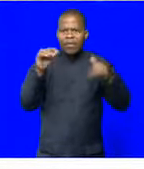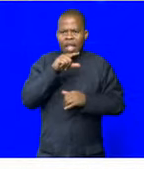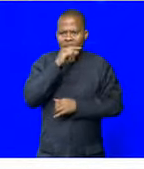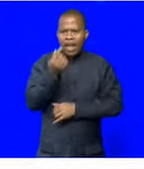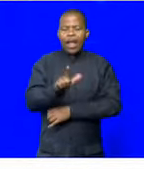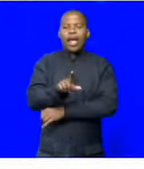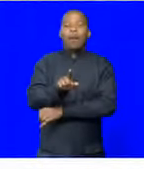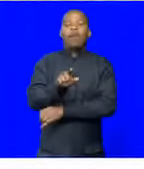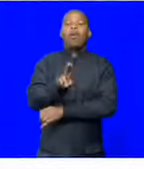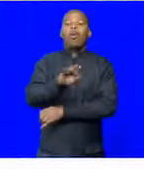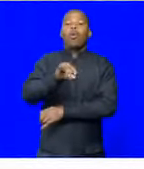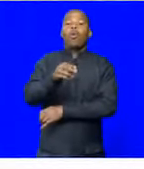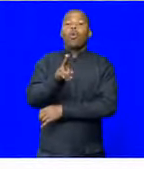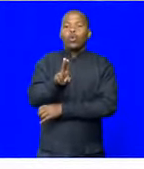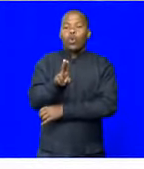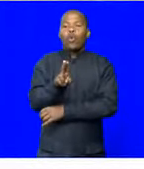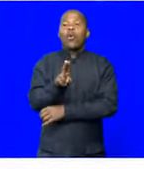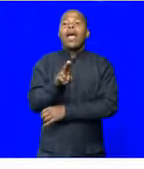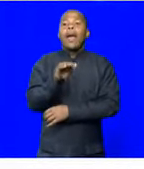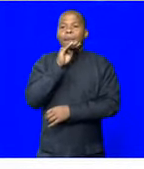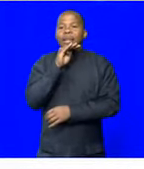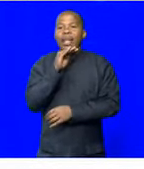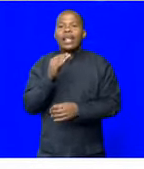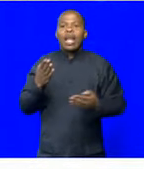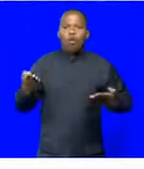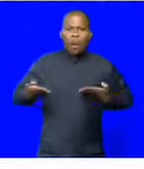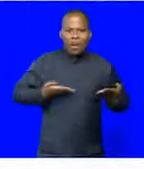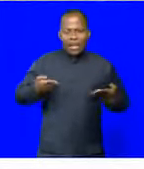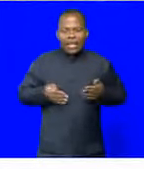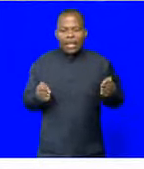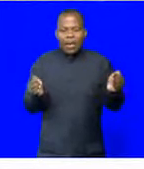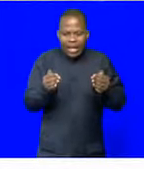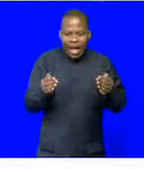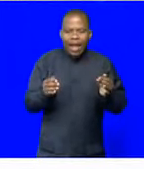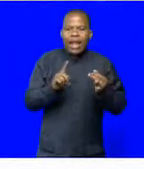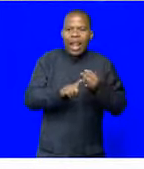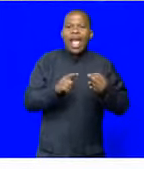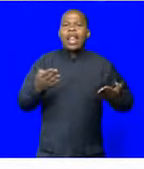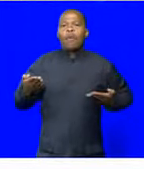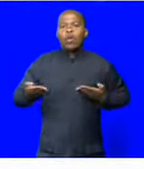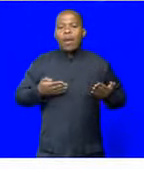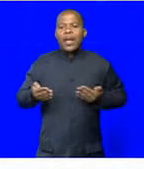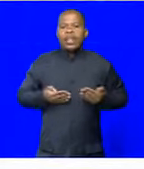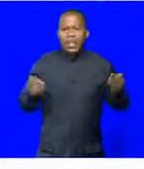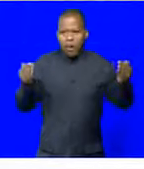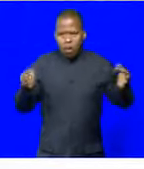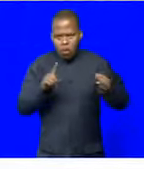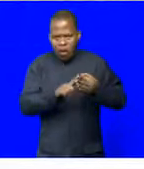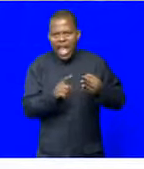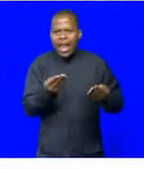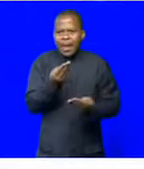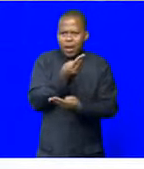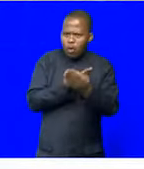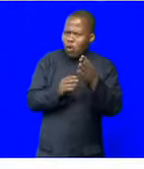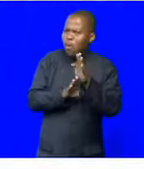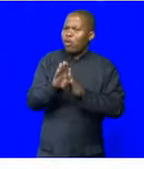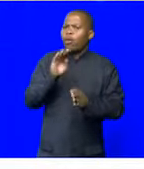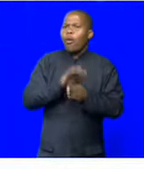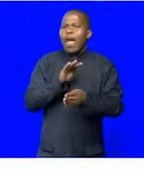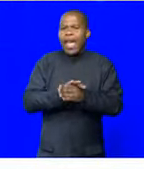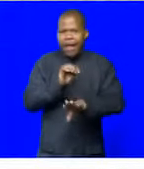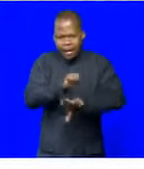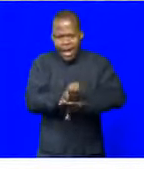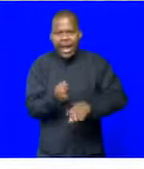uthuthukisa nabosomabhizinisi labancane nalabakhulu kuzuze nemnotho welive. Fakutse uthi loku kwenteka ngekuthi